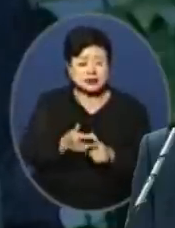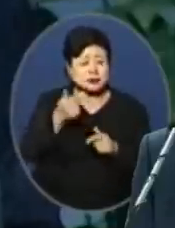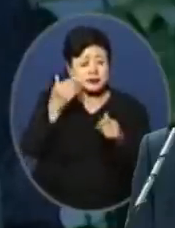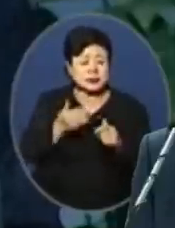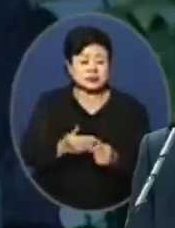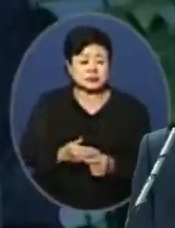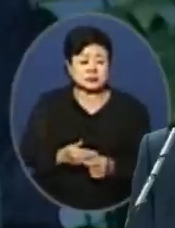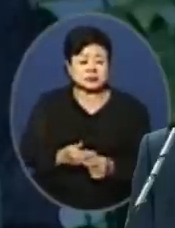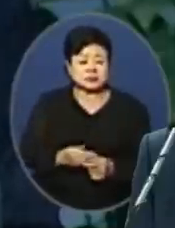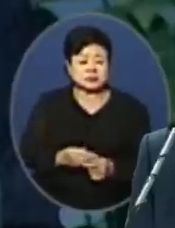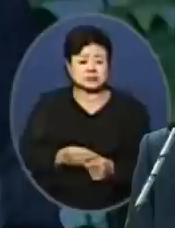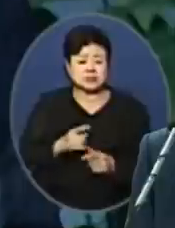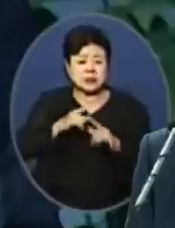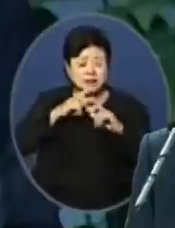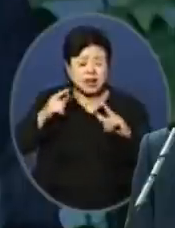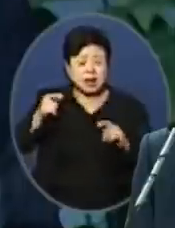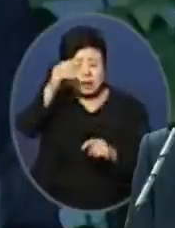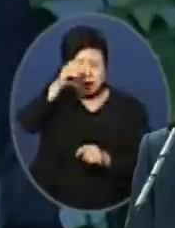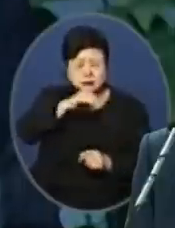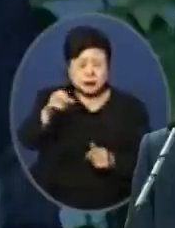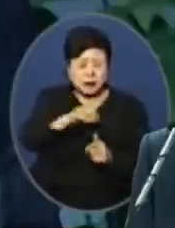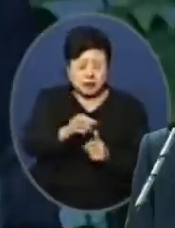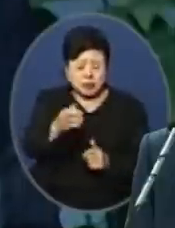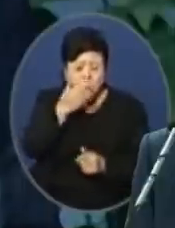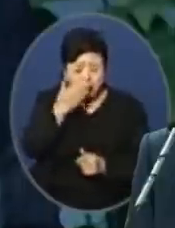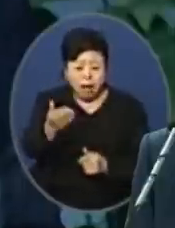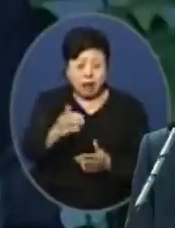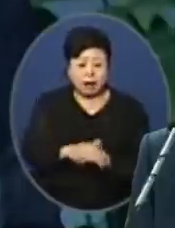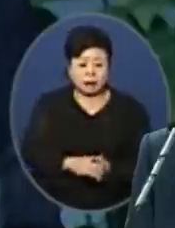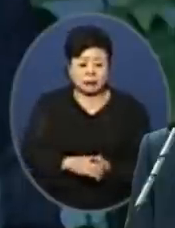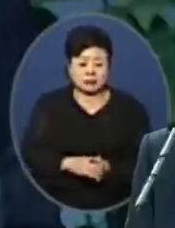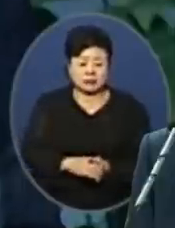예수님께서 한마디만 말했으면 십자가를 벗어나올 수 있습니다.